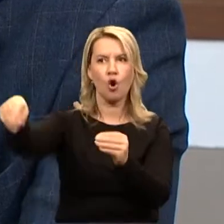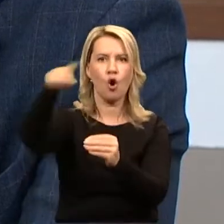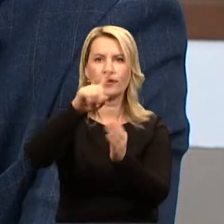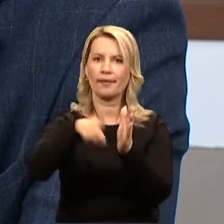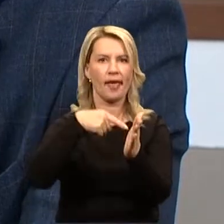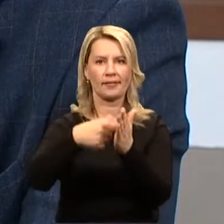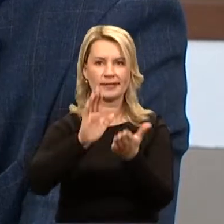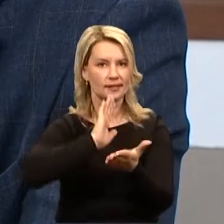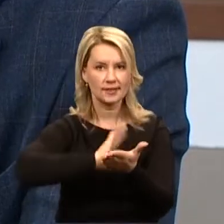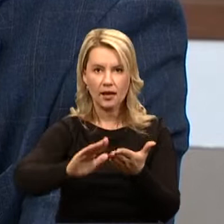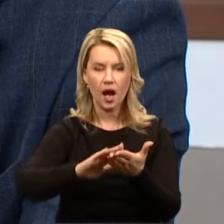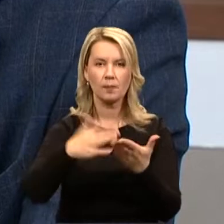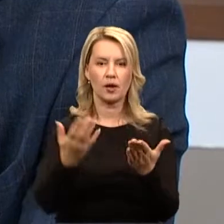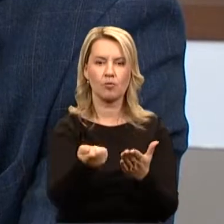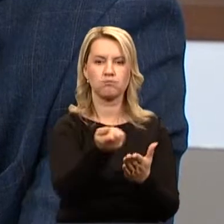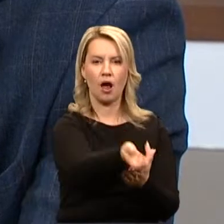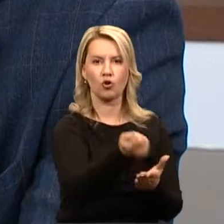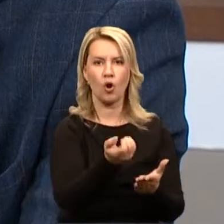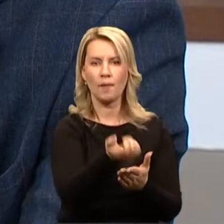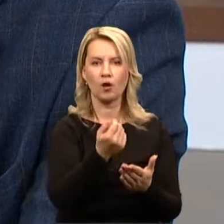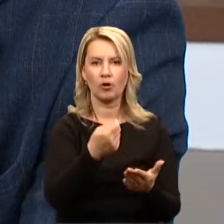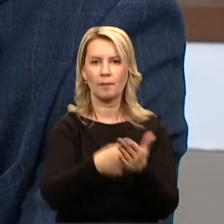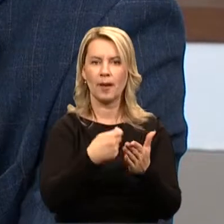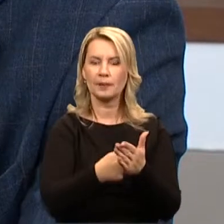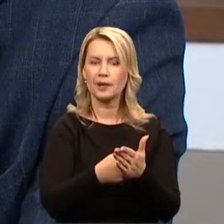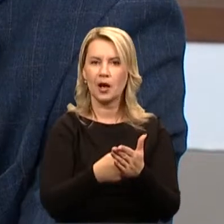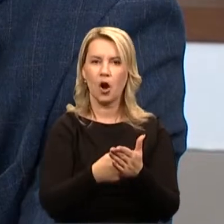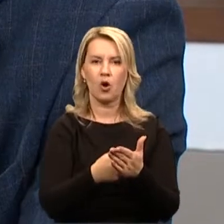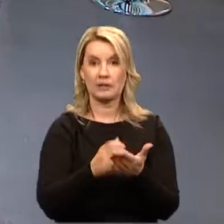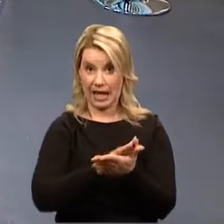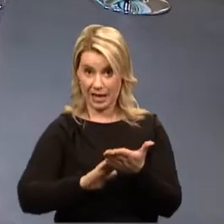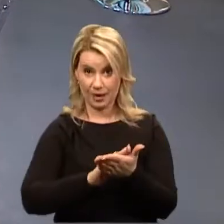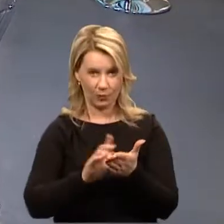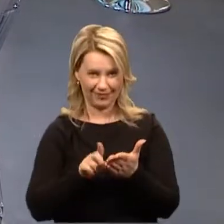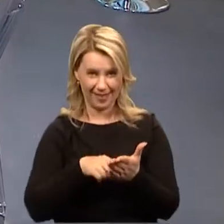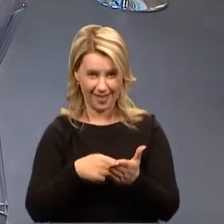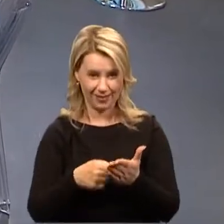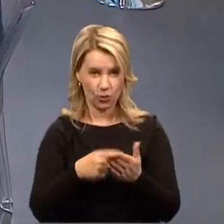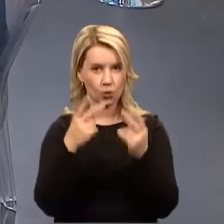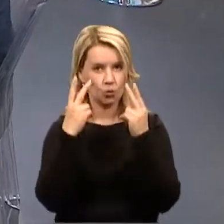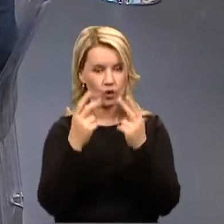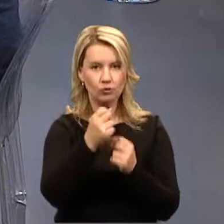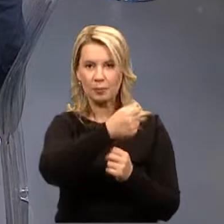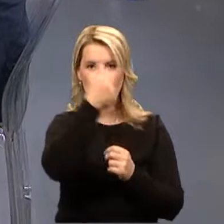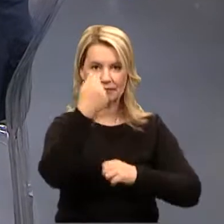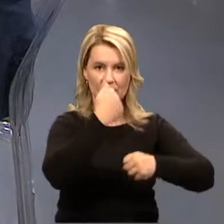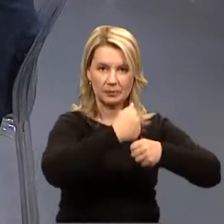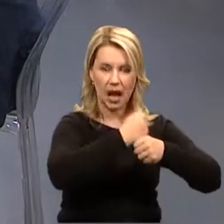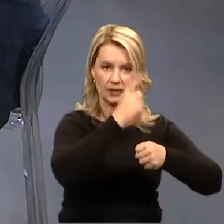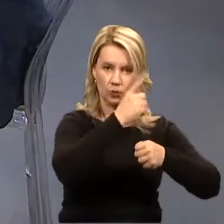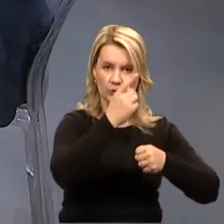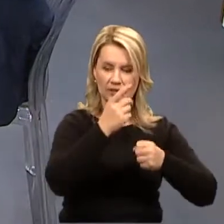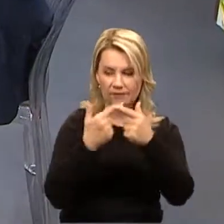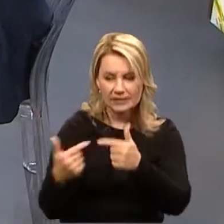z bankomatu nebo platí v obchodě, že si nejdřív ty peníze musí vydělat, aby je měl na svém účtu. A zvlášť malé